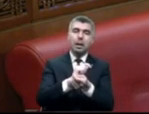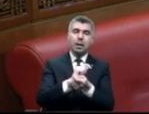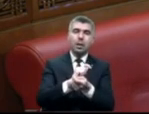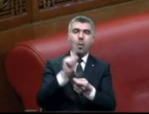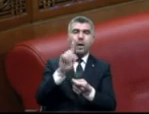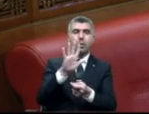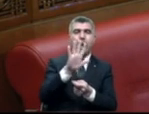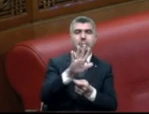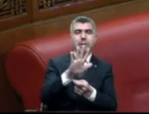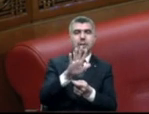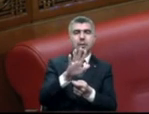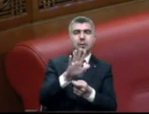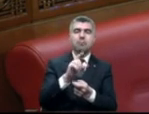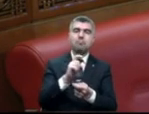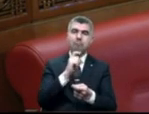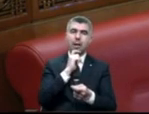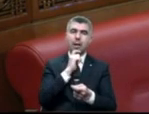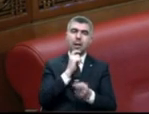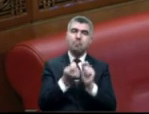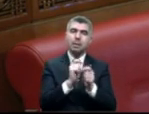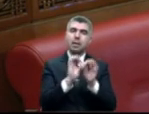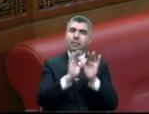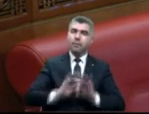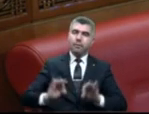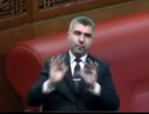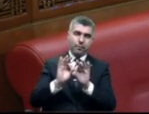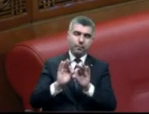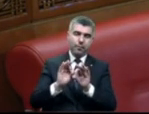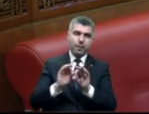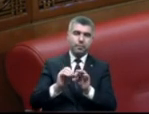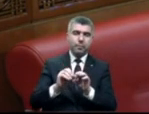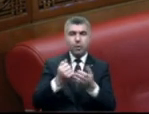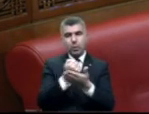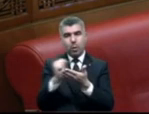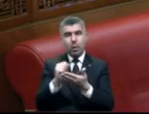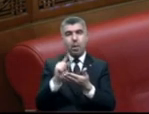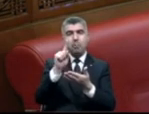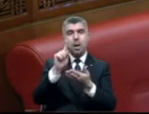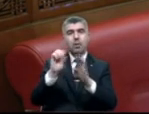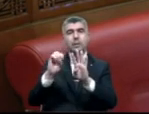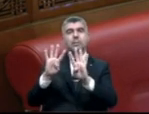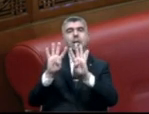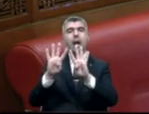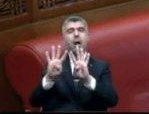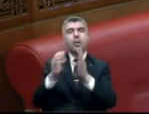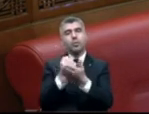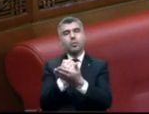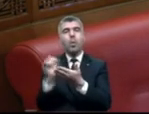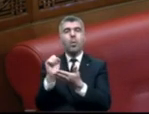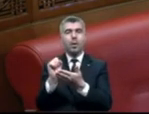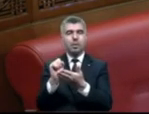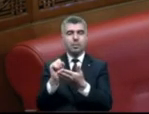ديال الشعب تم الاحتفاظ بها. في حين تم حذف 108 ديال الشعب أصبحت متجاوزة أو